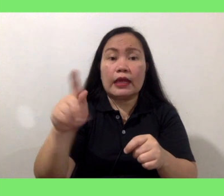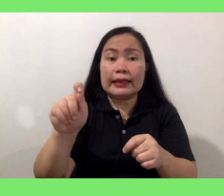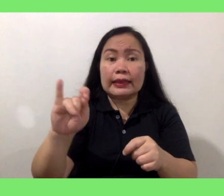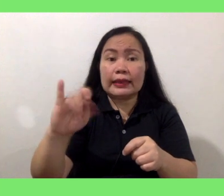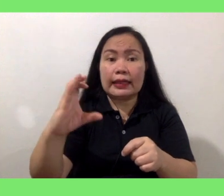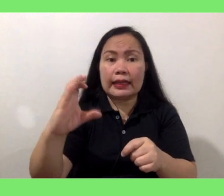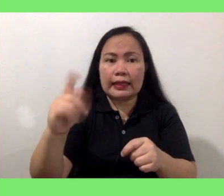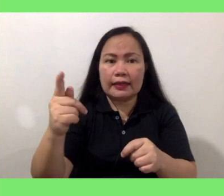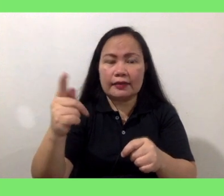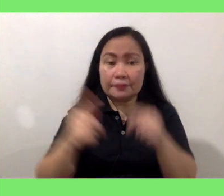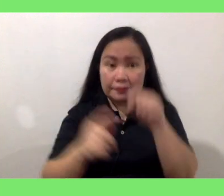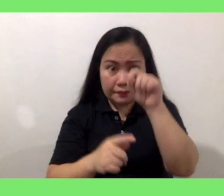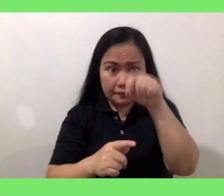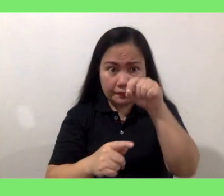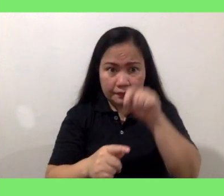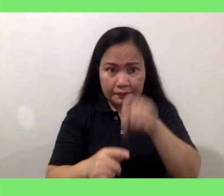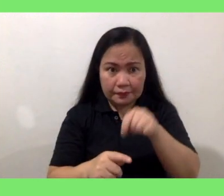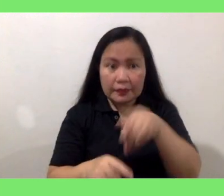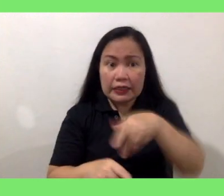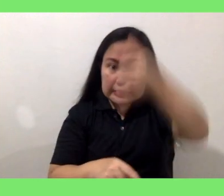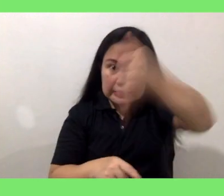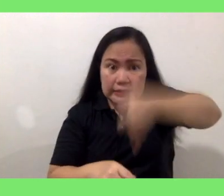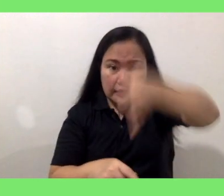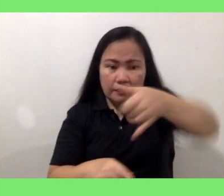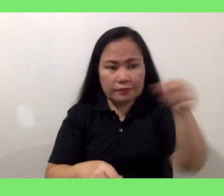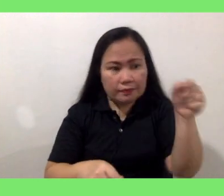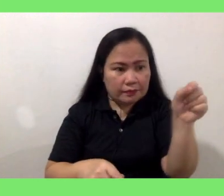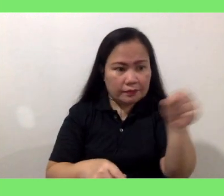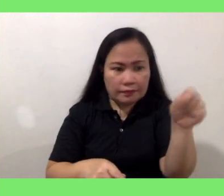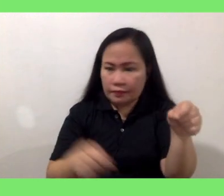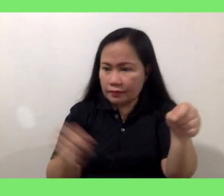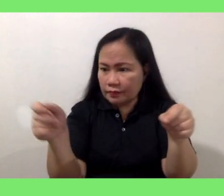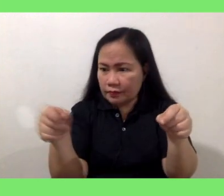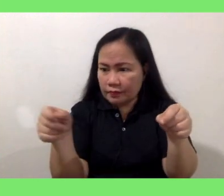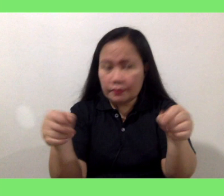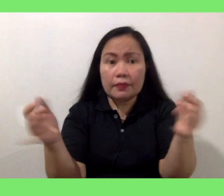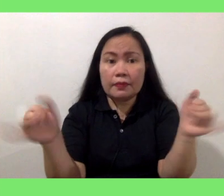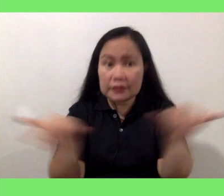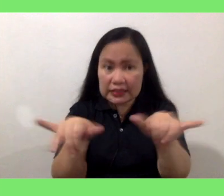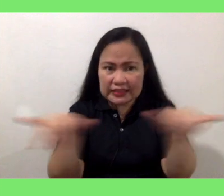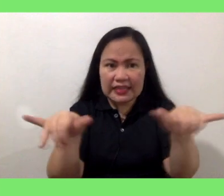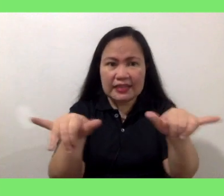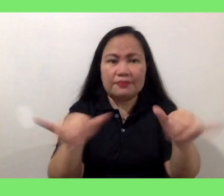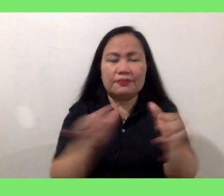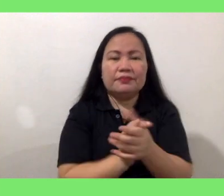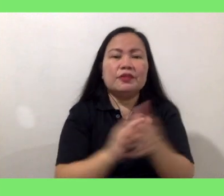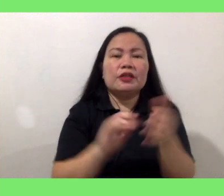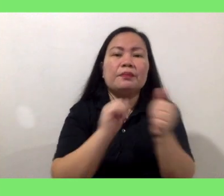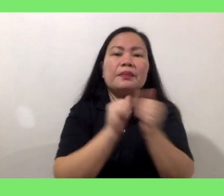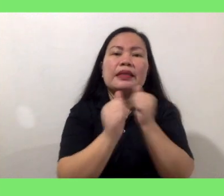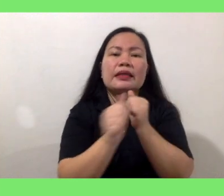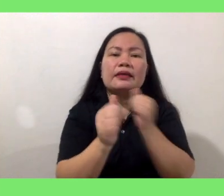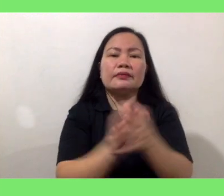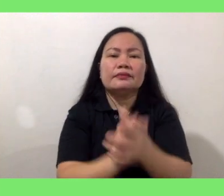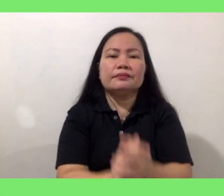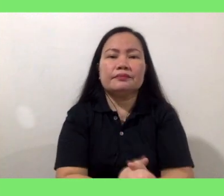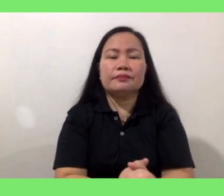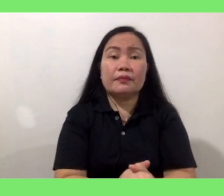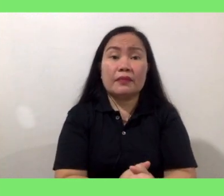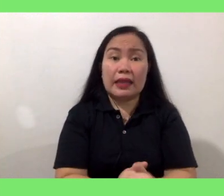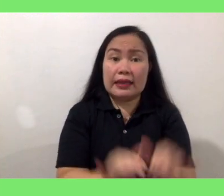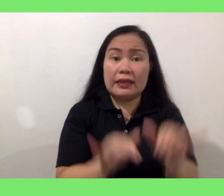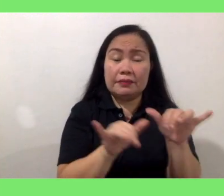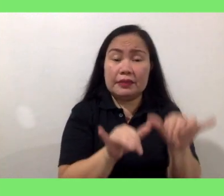or marks. Okay? So, pag meron kayong nakitang figure, tapos may mga tick lines siya, may guhit siya,